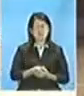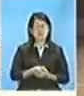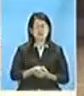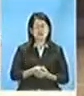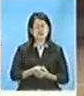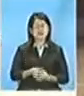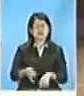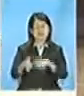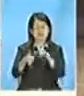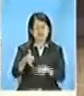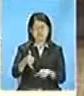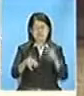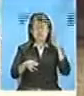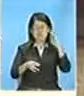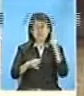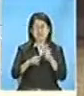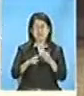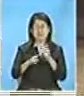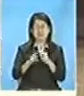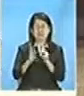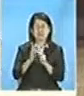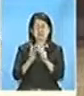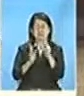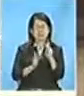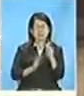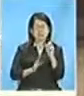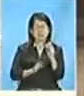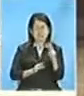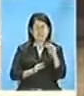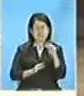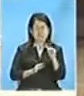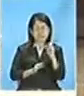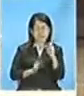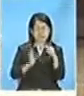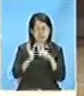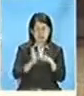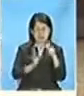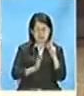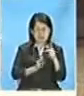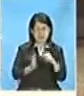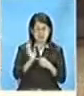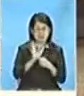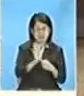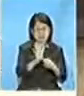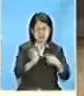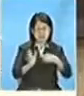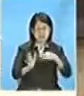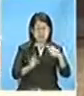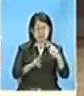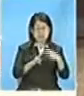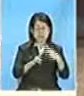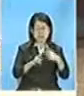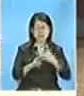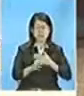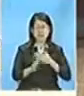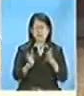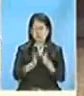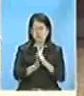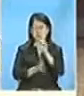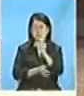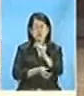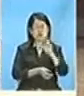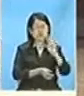อกเกษมศักดิ์ปุกสวัสดิ์ที่เสนอชื่อกับผมรวมทั้งเพื่อนสมาชิกทุกท่าน